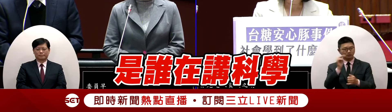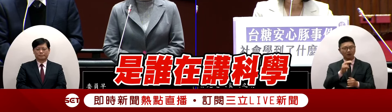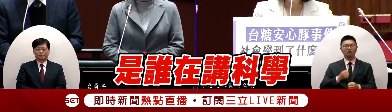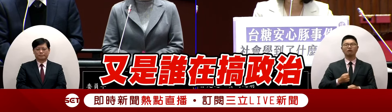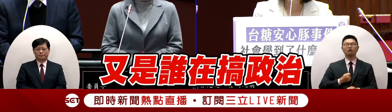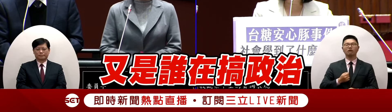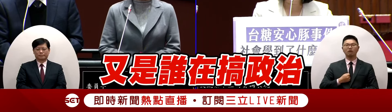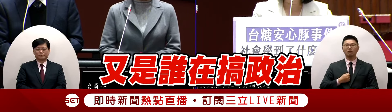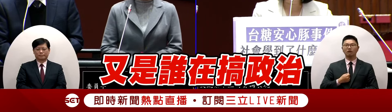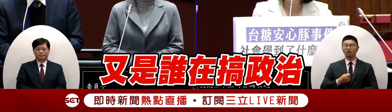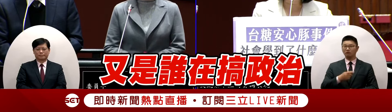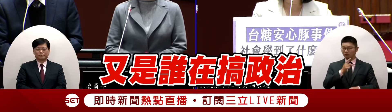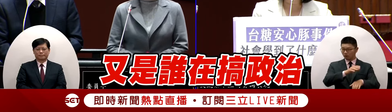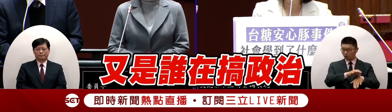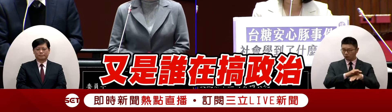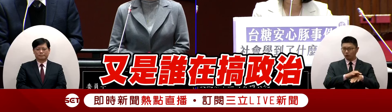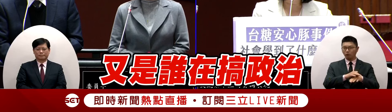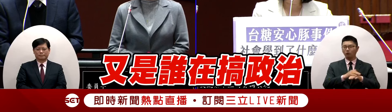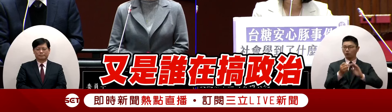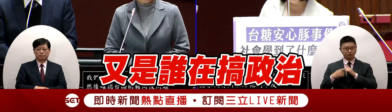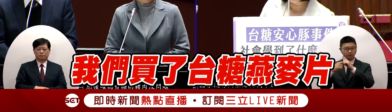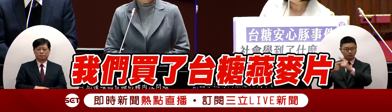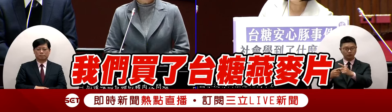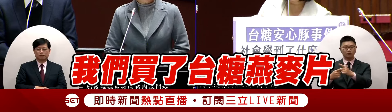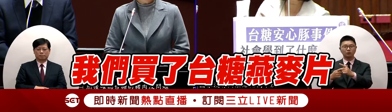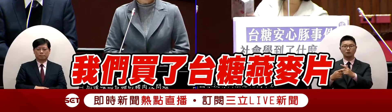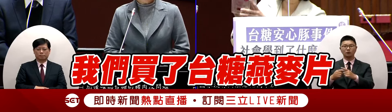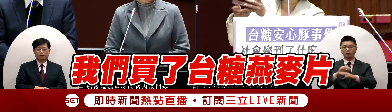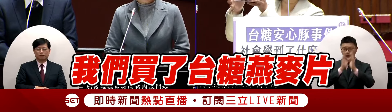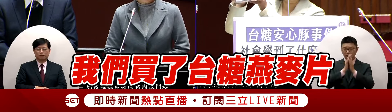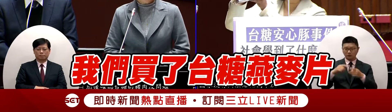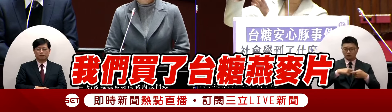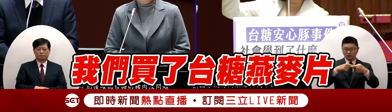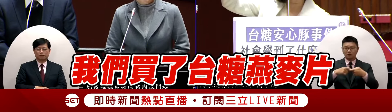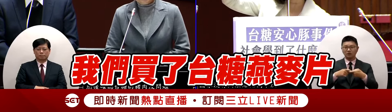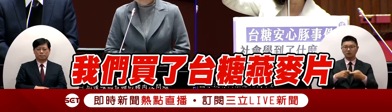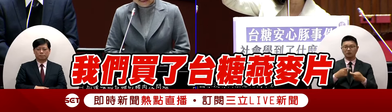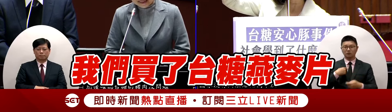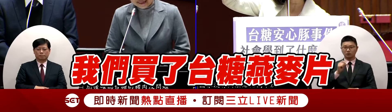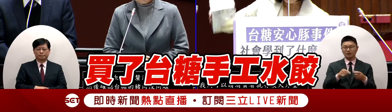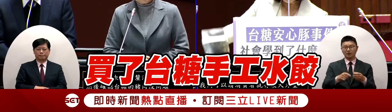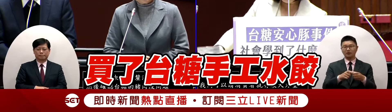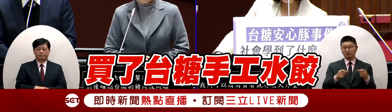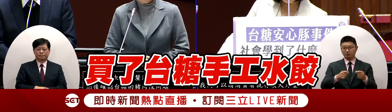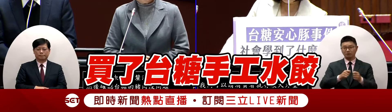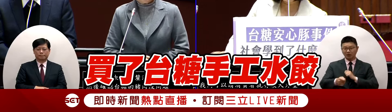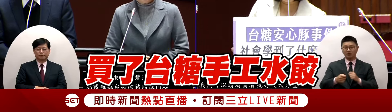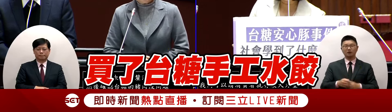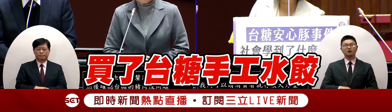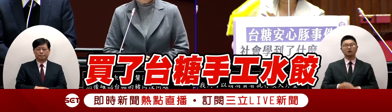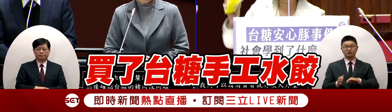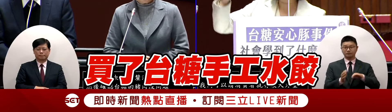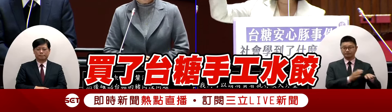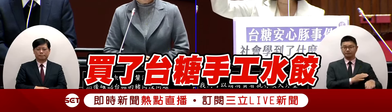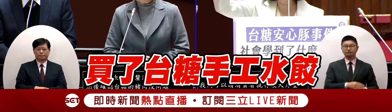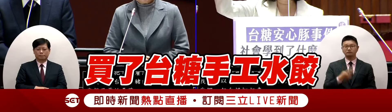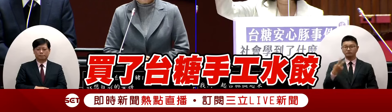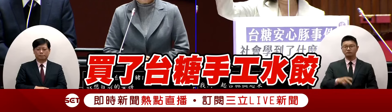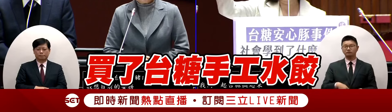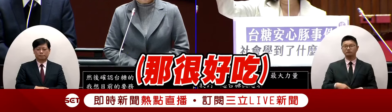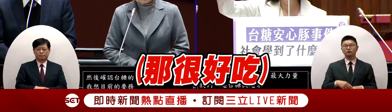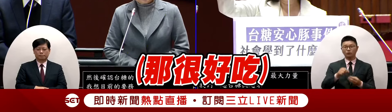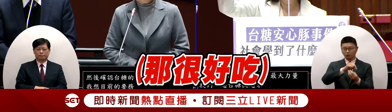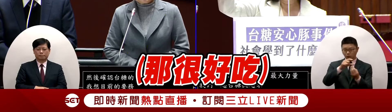学，又是谁在搞政治。我们买了台糖的燕麦片，我们买了台糖的手工